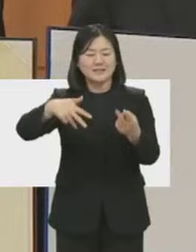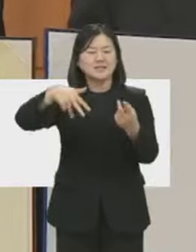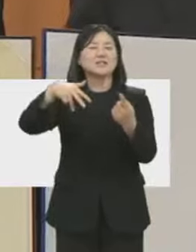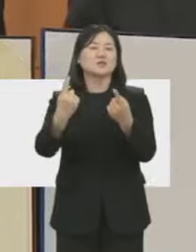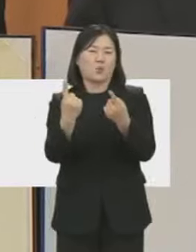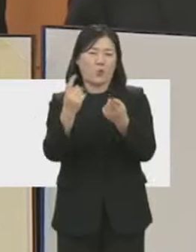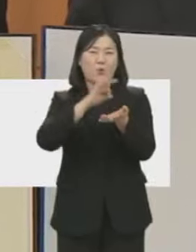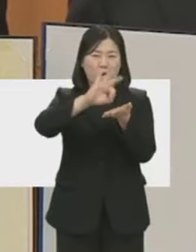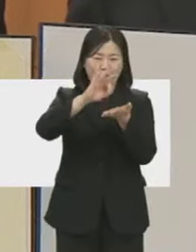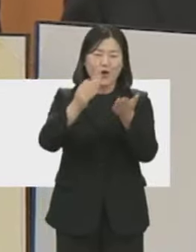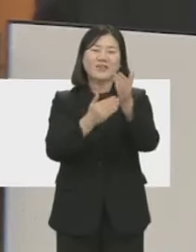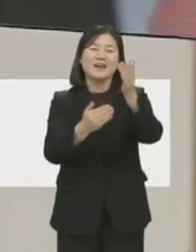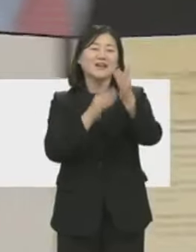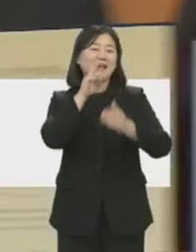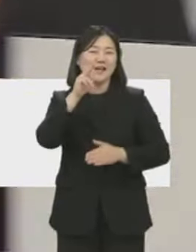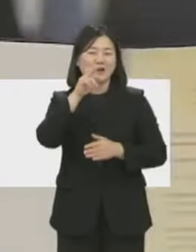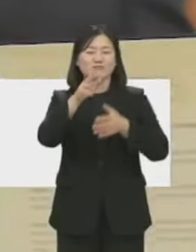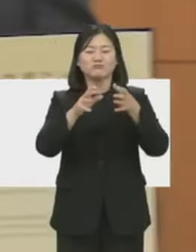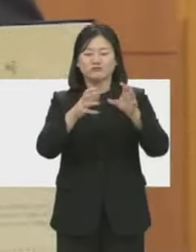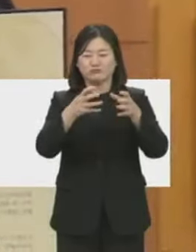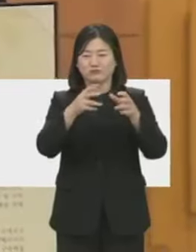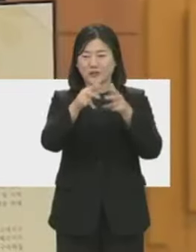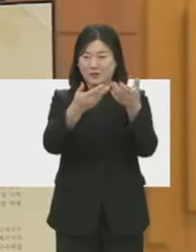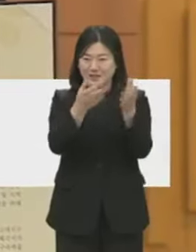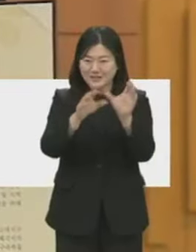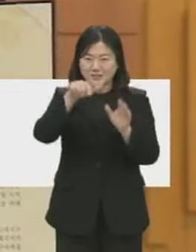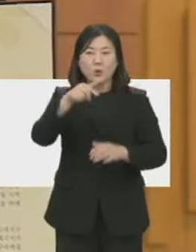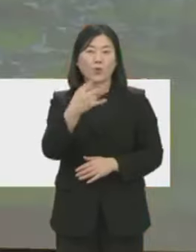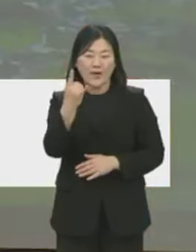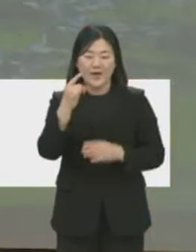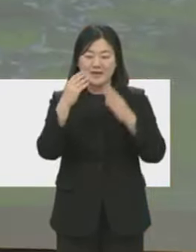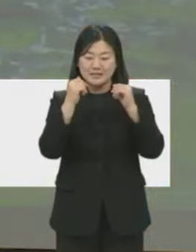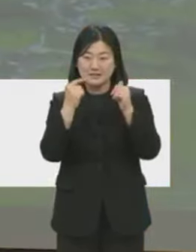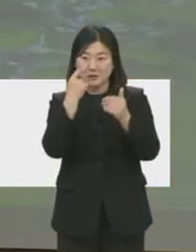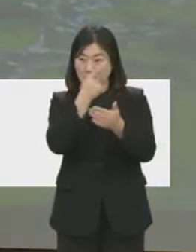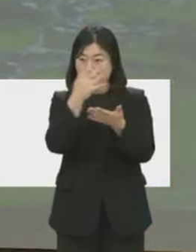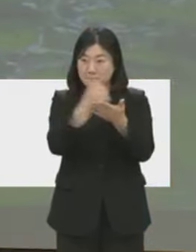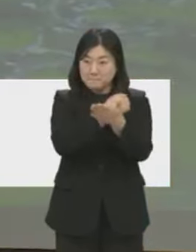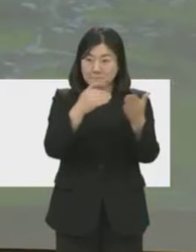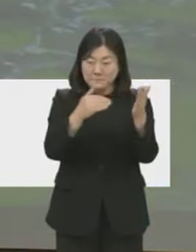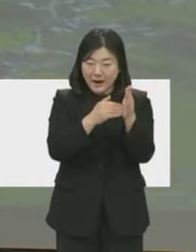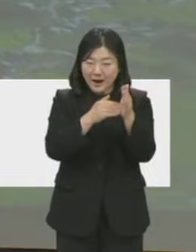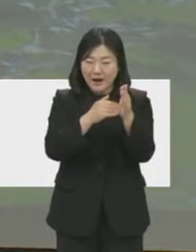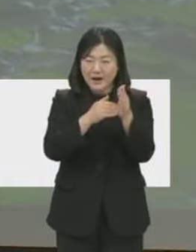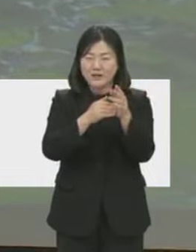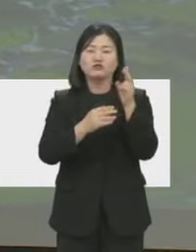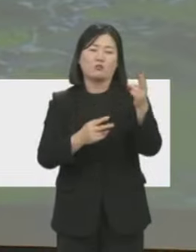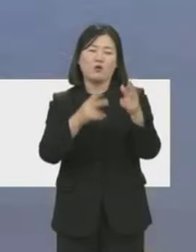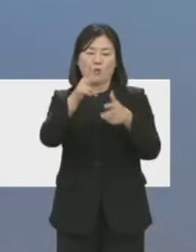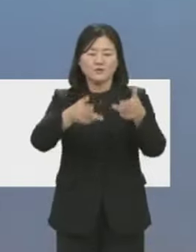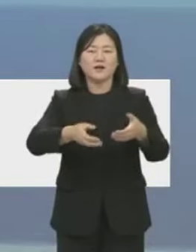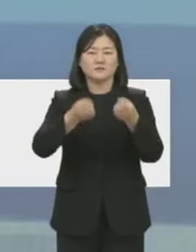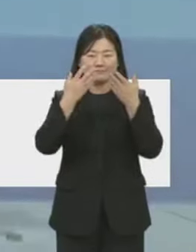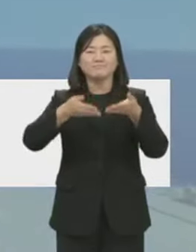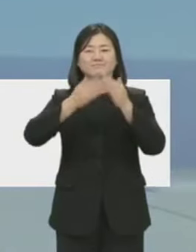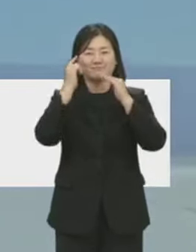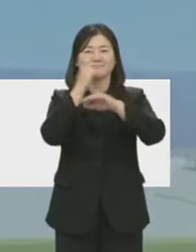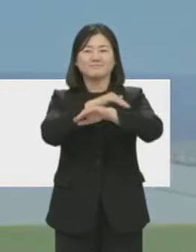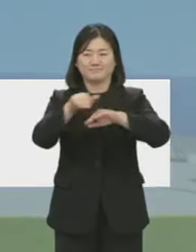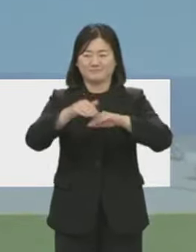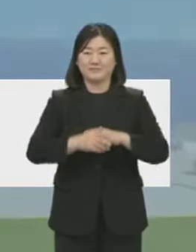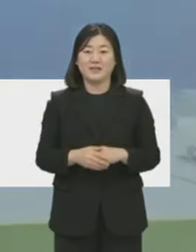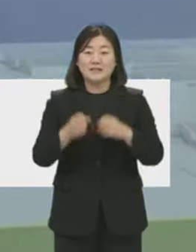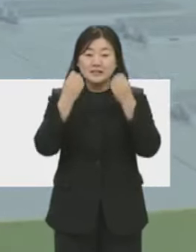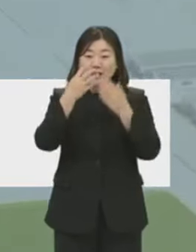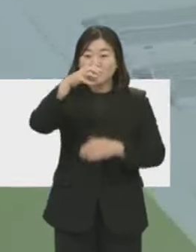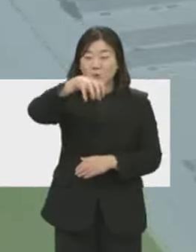투입해 당진 아산 국가산업단지 고대 지구의 부지를 확보해 해저 케이블 2공장을 신설하기로 했습니다